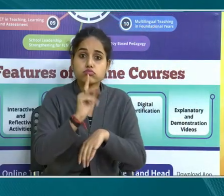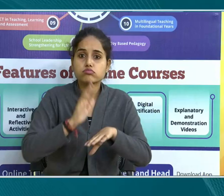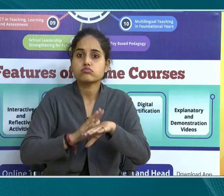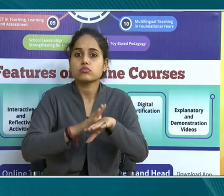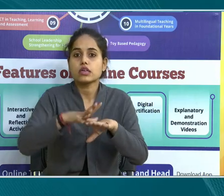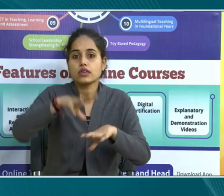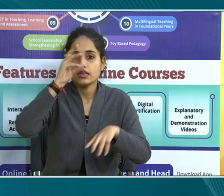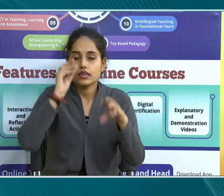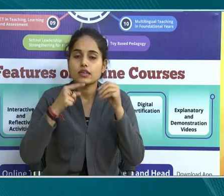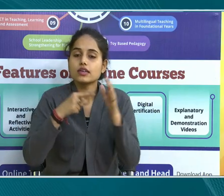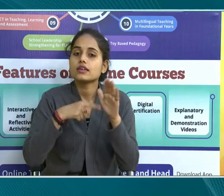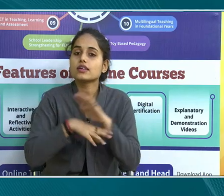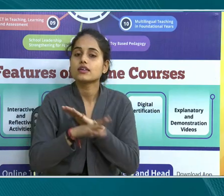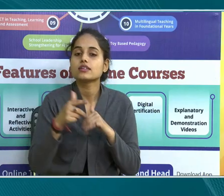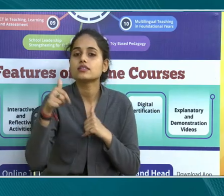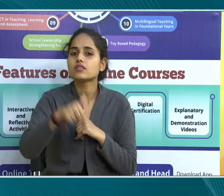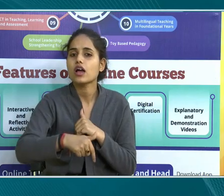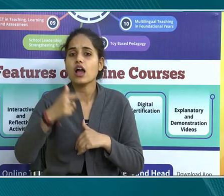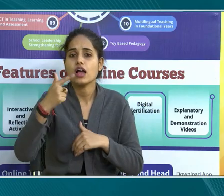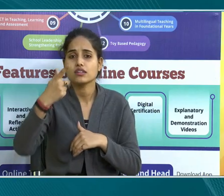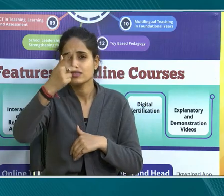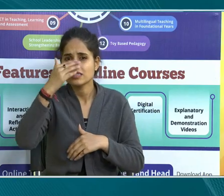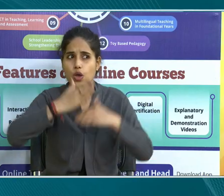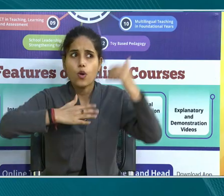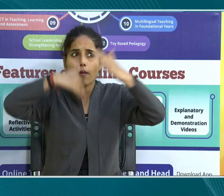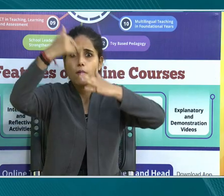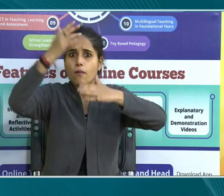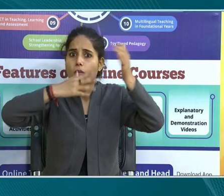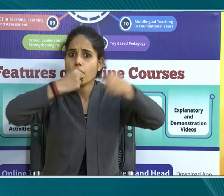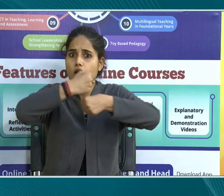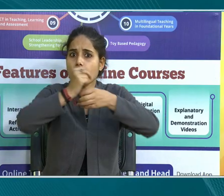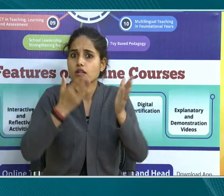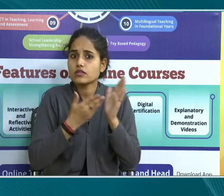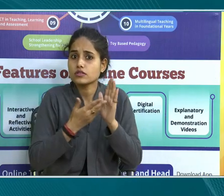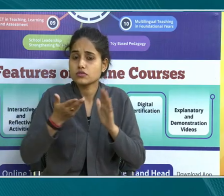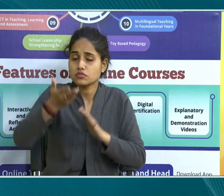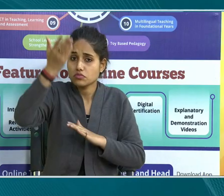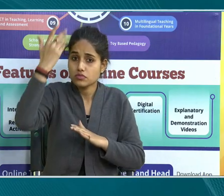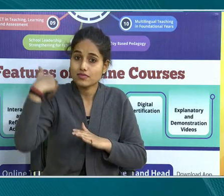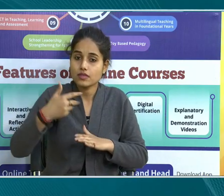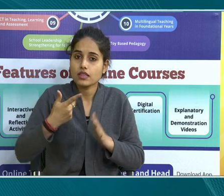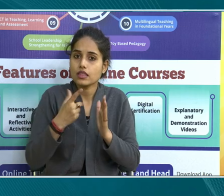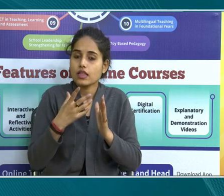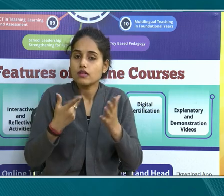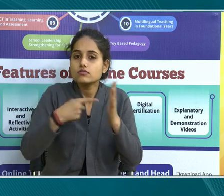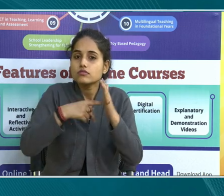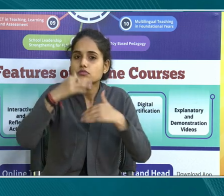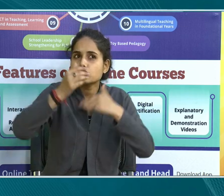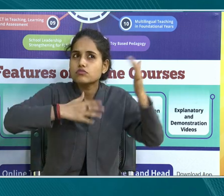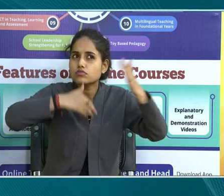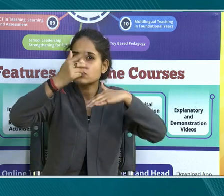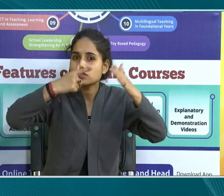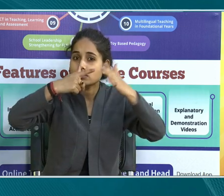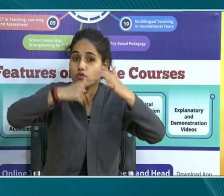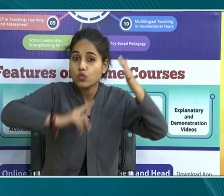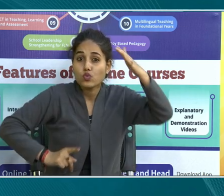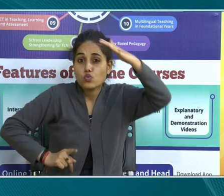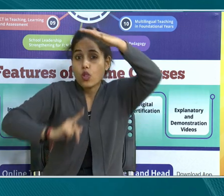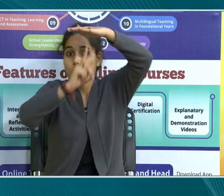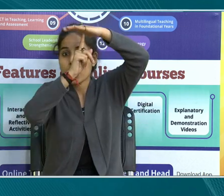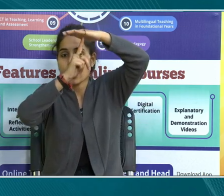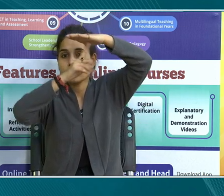harvesting के बारे में आज जो बिल्डिंग भी बनती है काफी समय से यह प्रावधान भी कर दिया गया है कि उनकी जो rooftop